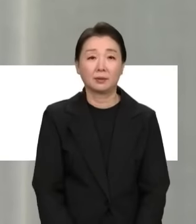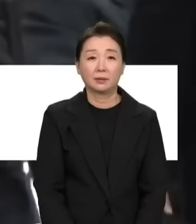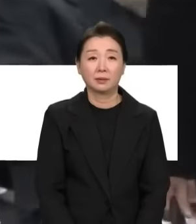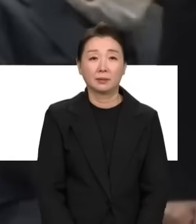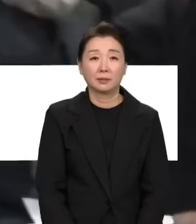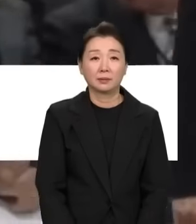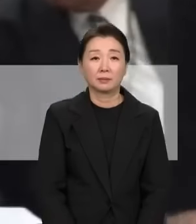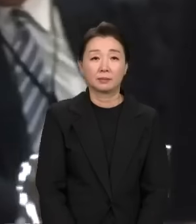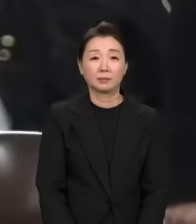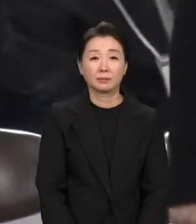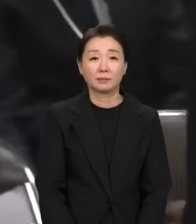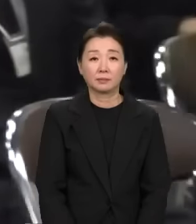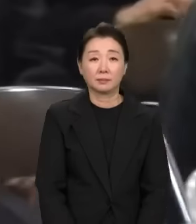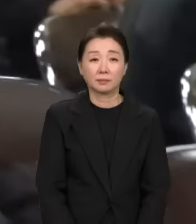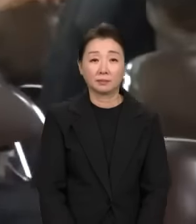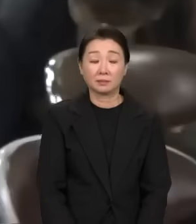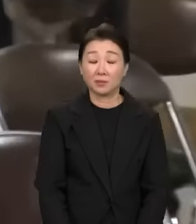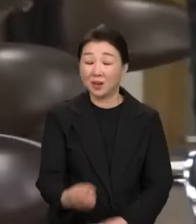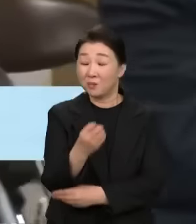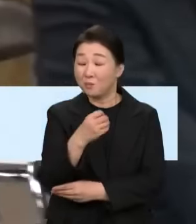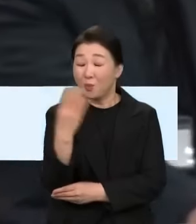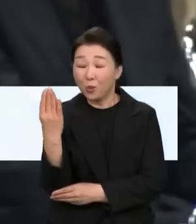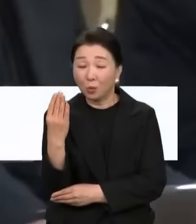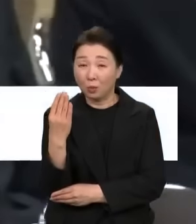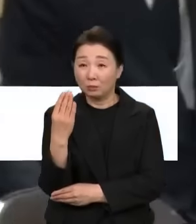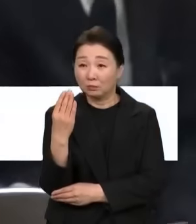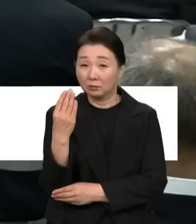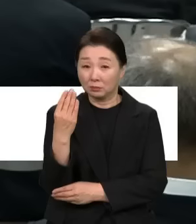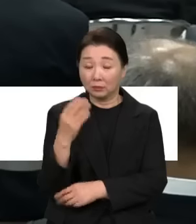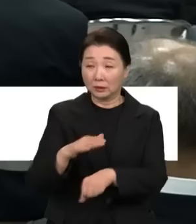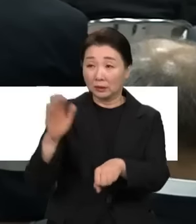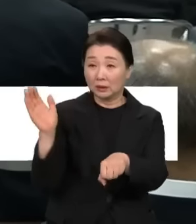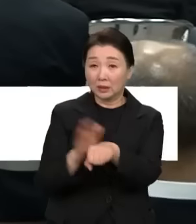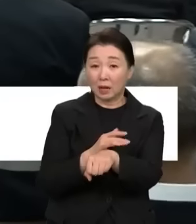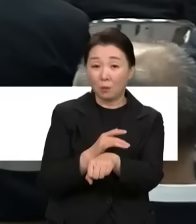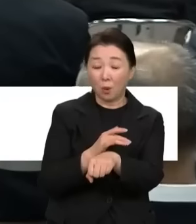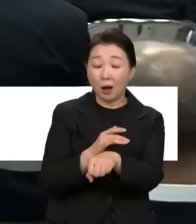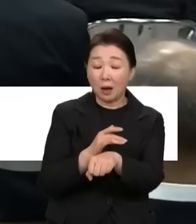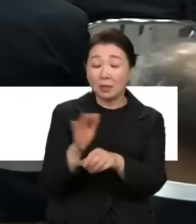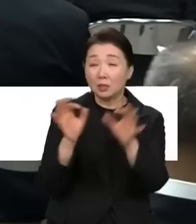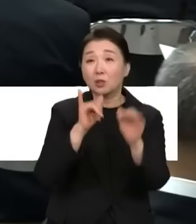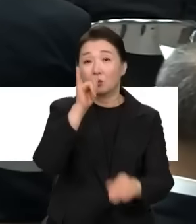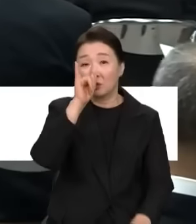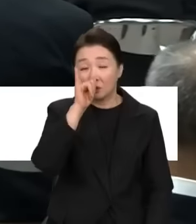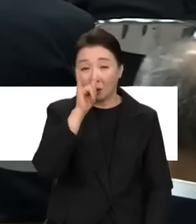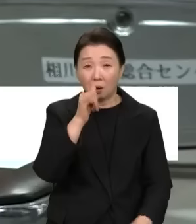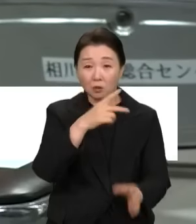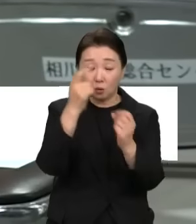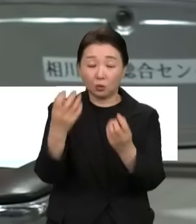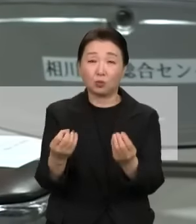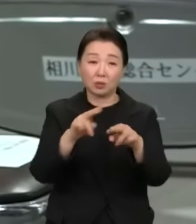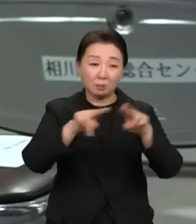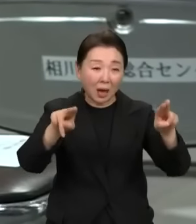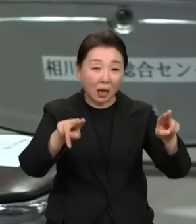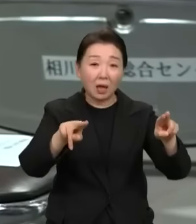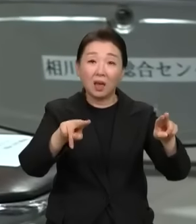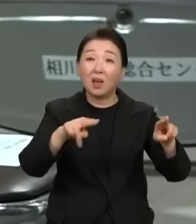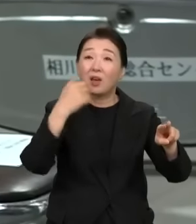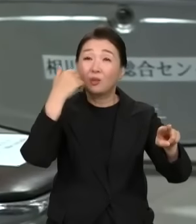参拝した事実はないと承知をしております. 관련 보도가 오보로 판명이 났으니 추도식이 파행된 건 결국 한국 정부의 탓이란